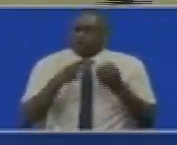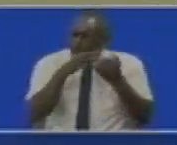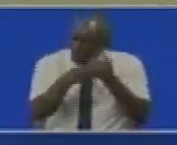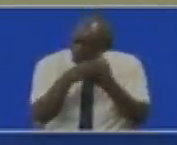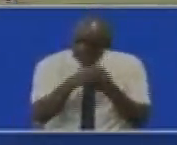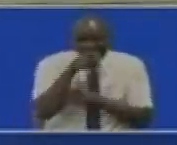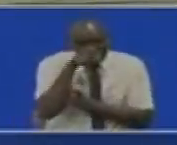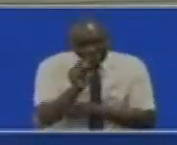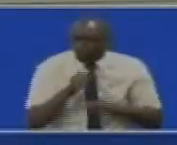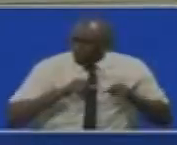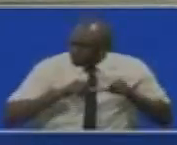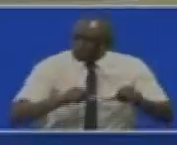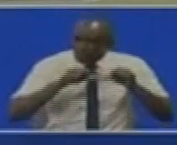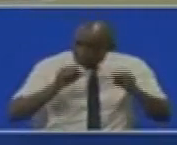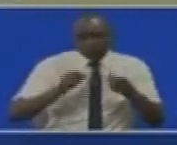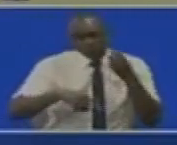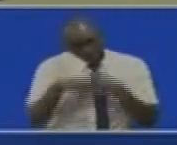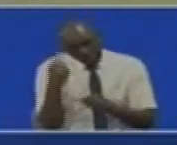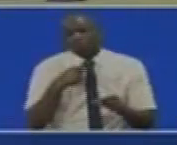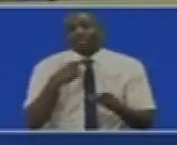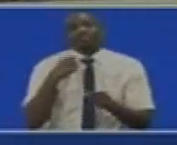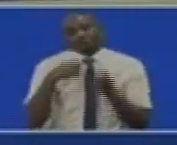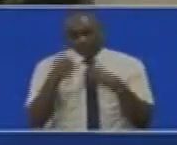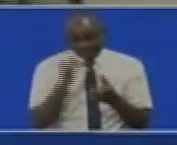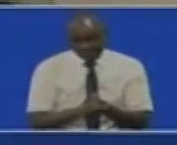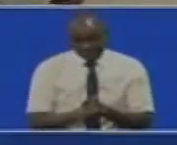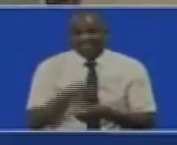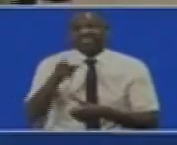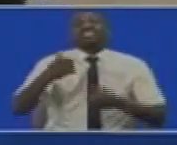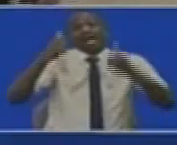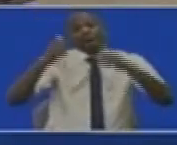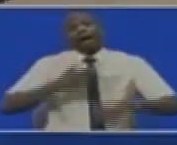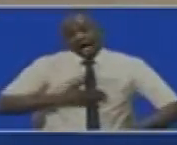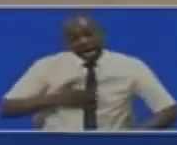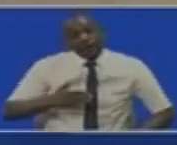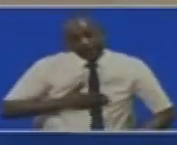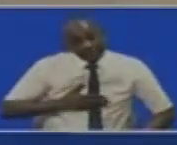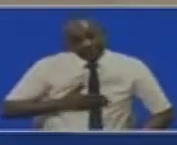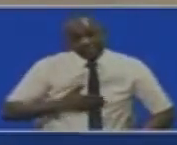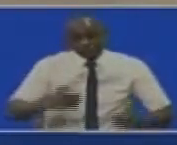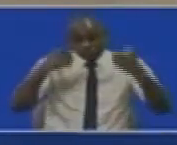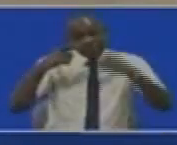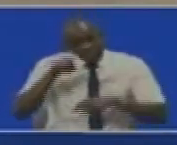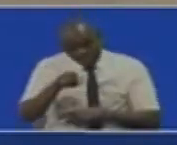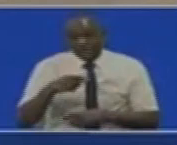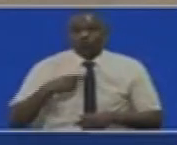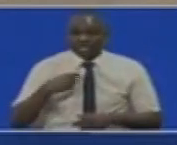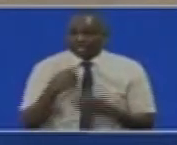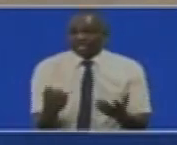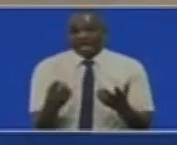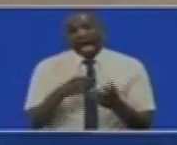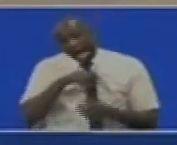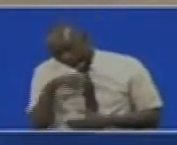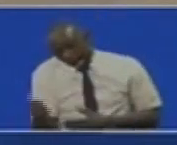Orange ambao wanajaribu kushinda taji lao la tisa. This cup is ours, especially on home turf. We cannot afford to